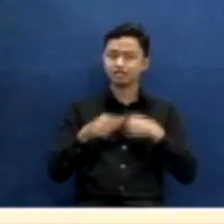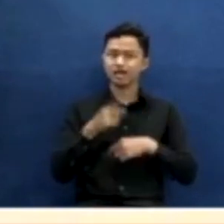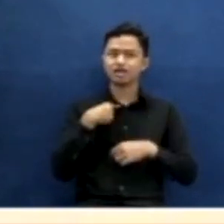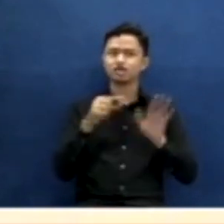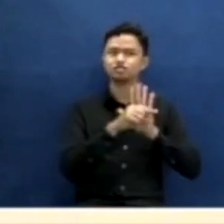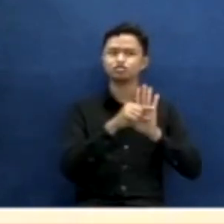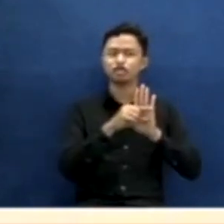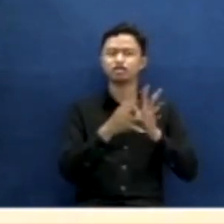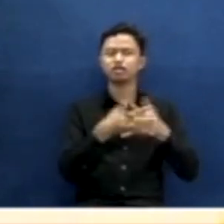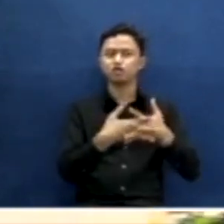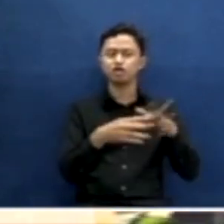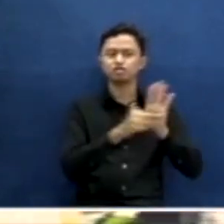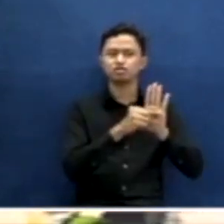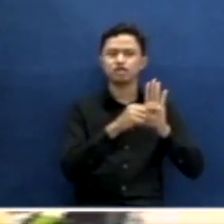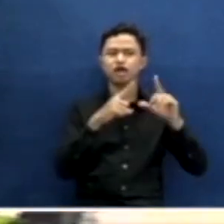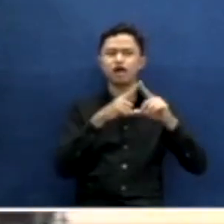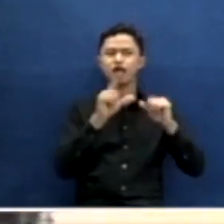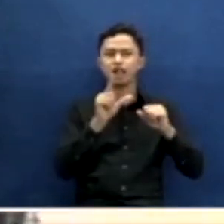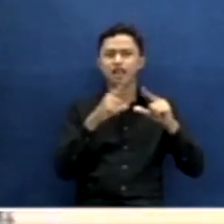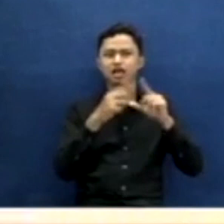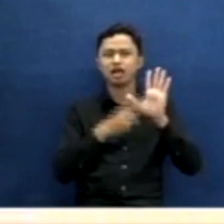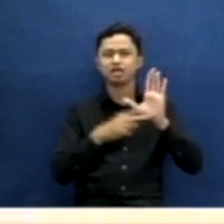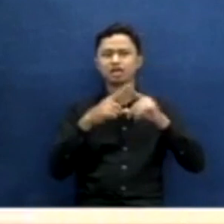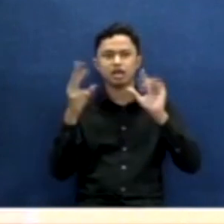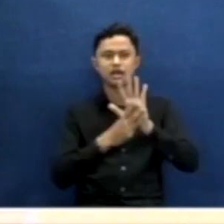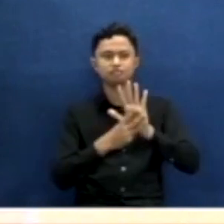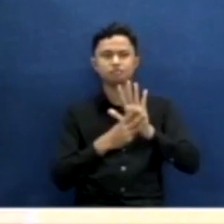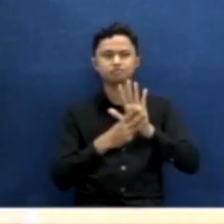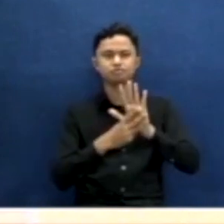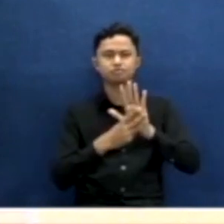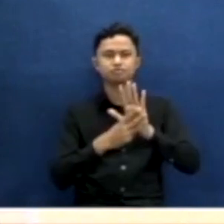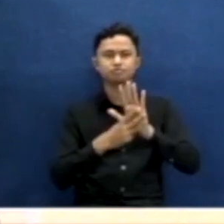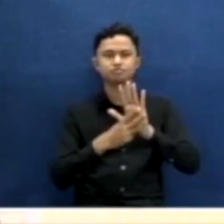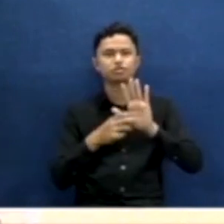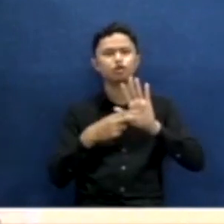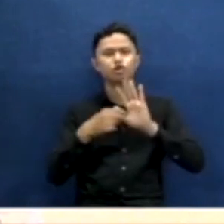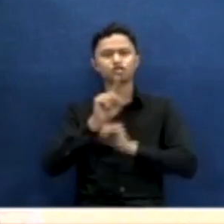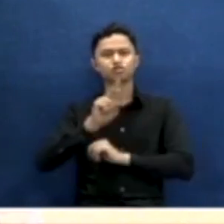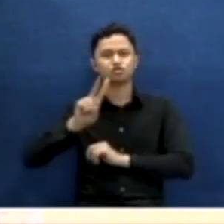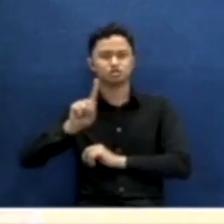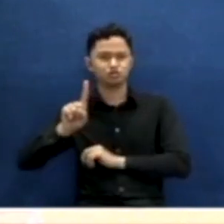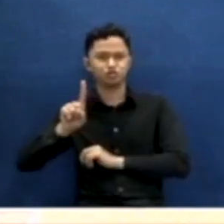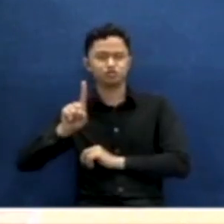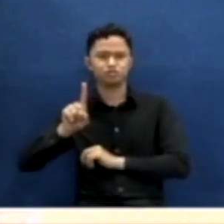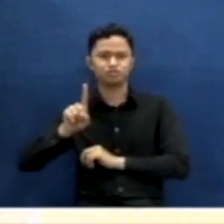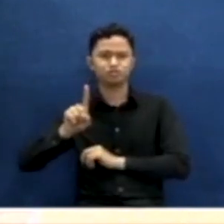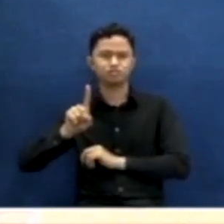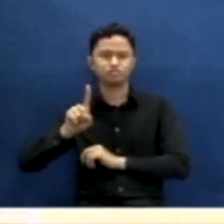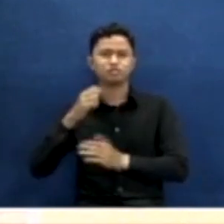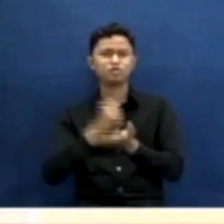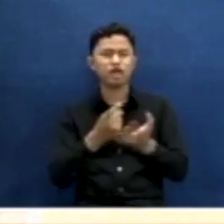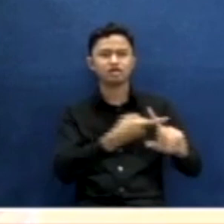turunnyaSurah Al-An'am121.KetikaparaSahabat menurunkanlaranganbahwa merekatidak